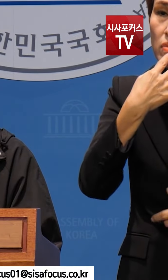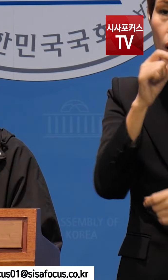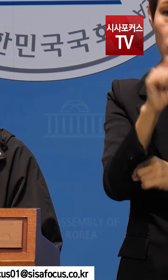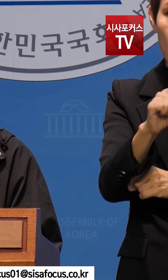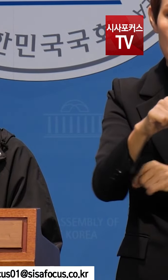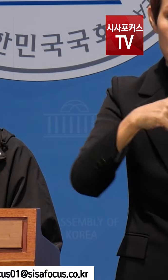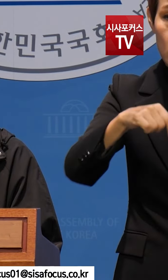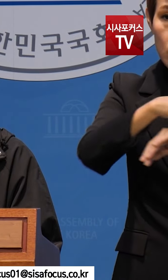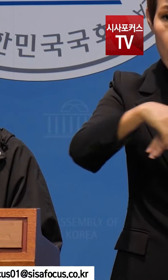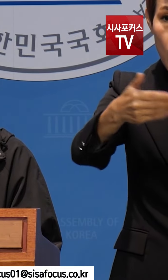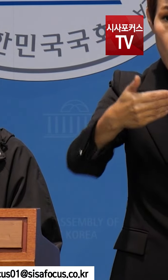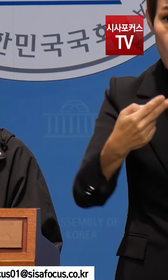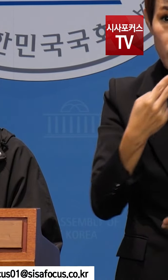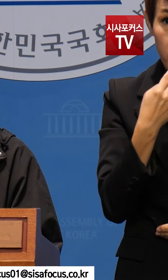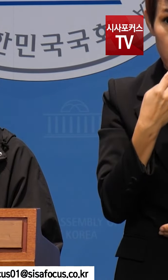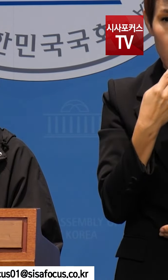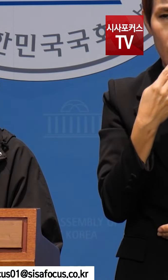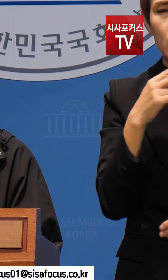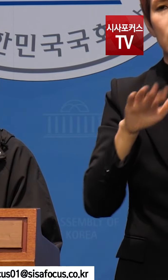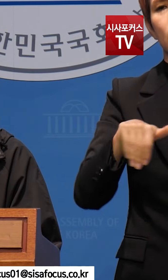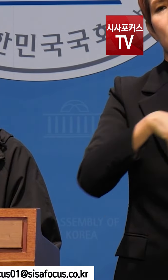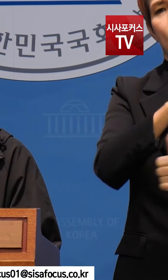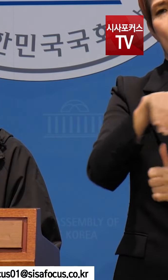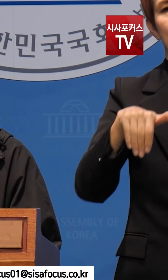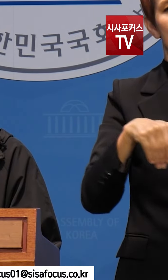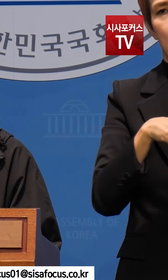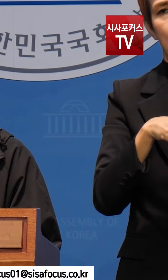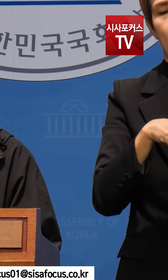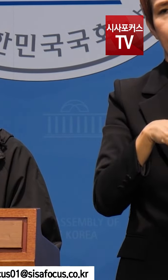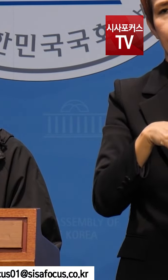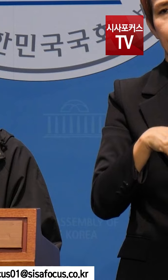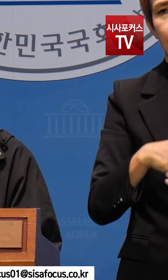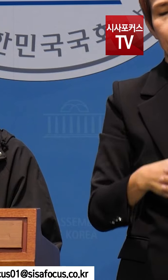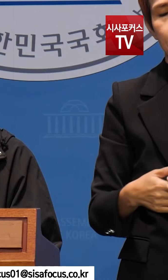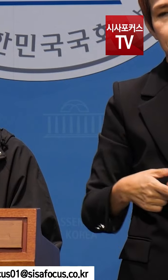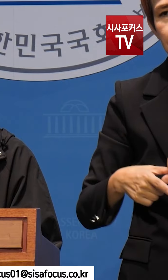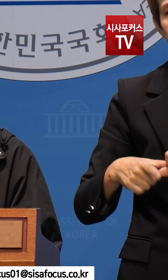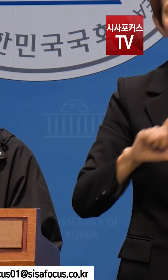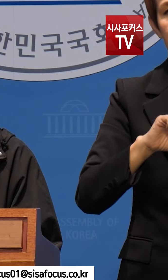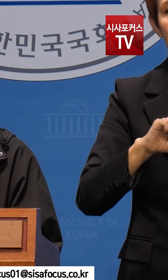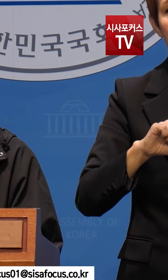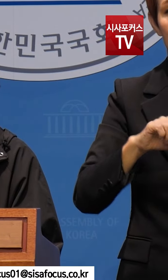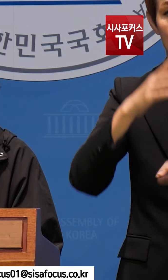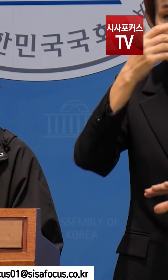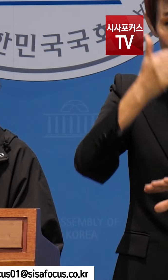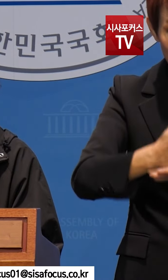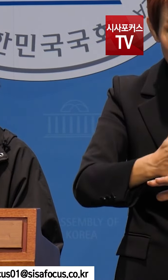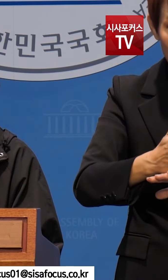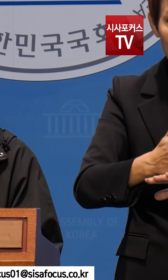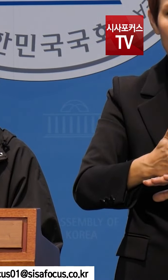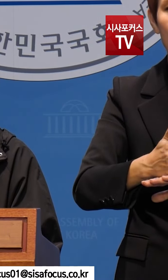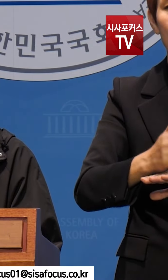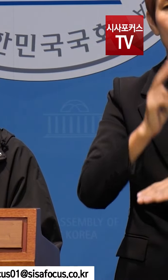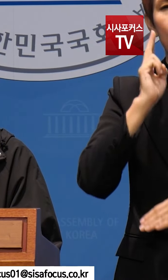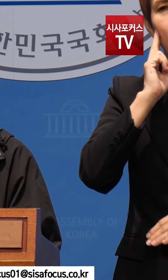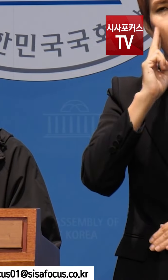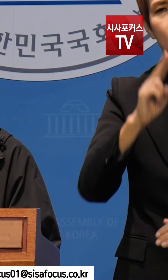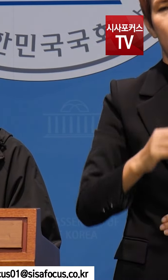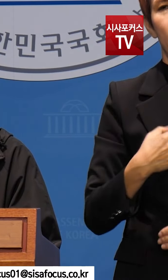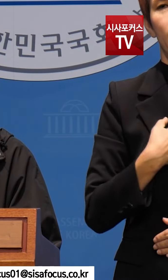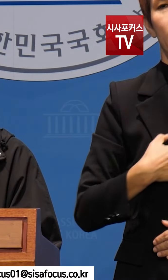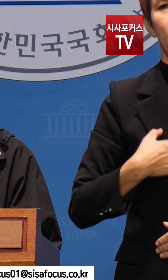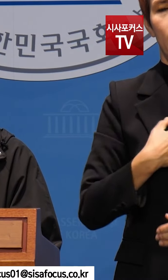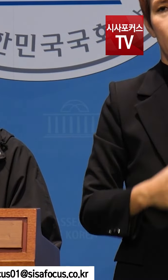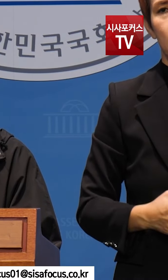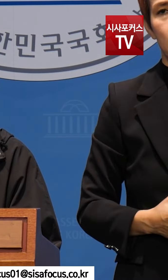정책이 뒤따르지 않는 지금의 상황은 오히려 늦었고 그 결과가 우리에게 어떤 참담함을 다가올지